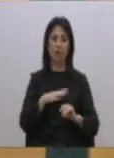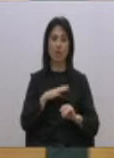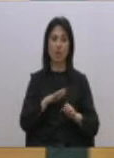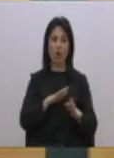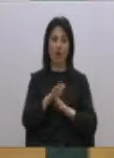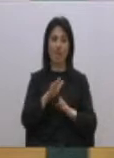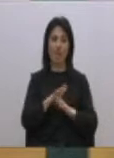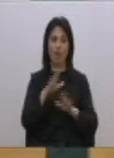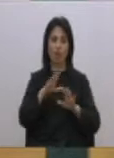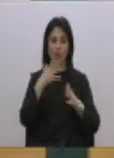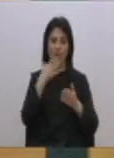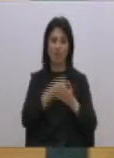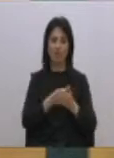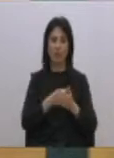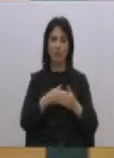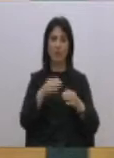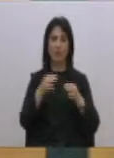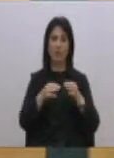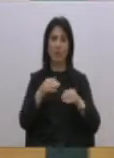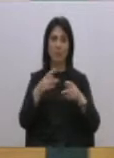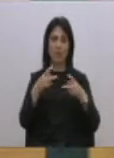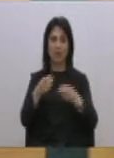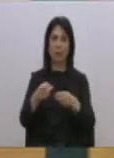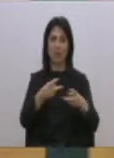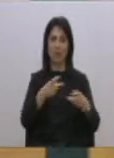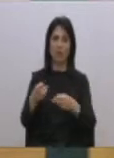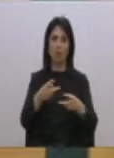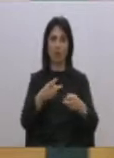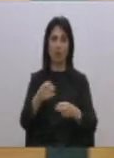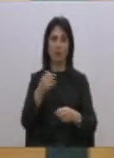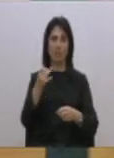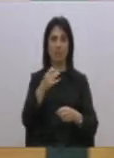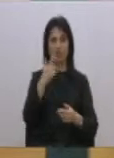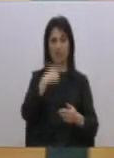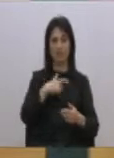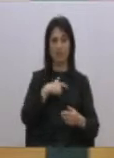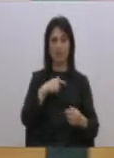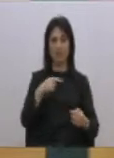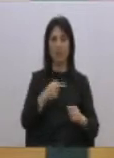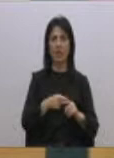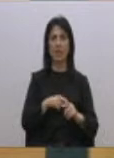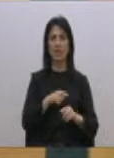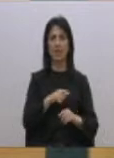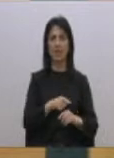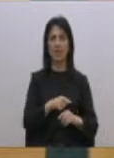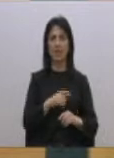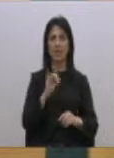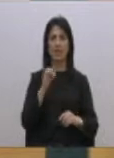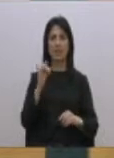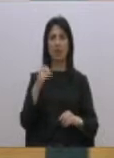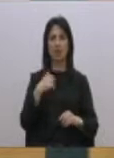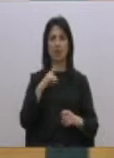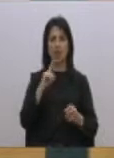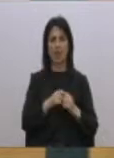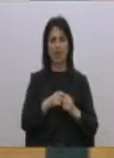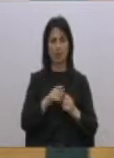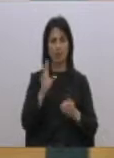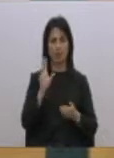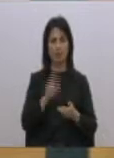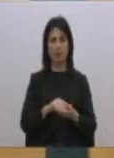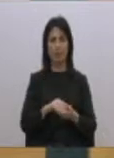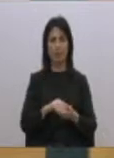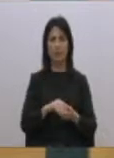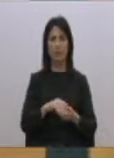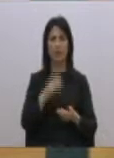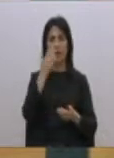კვოტები სასამართლოში და გადაწყვეტილებები დაიბლოკოს თქვენი ინტერესების შესაბამისად. ეს ისტორია ჩვენ გვახსოვს,